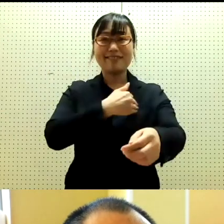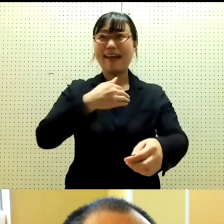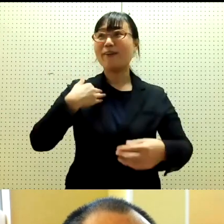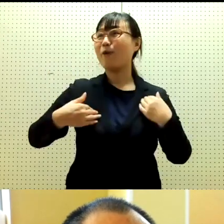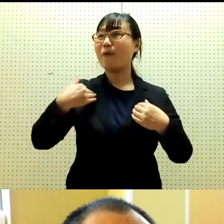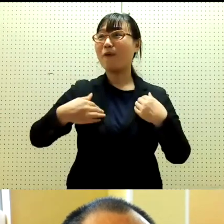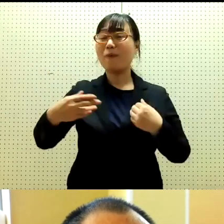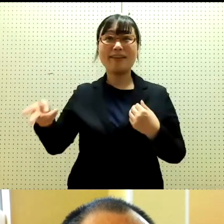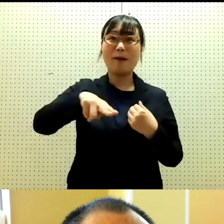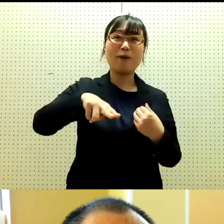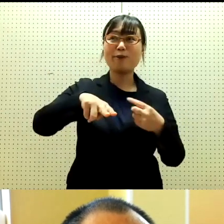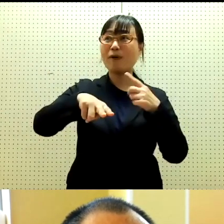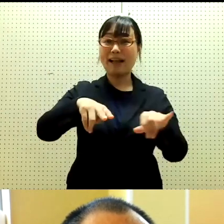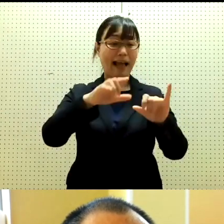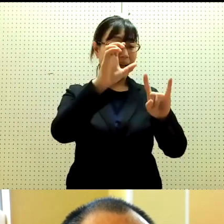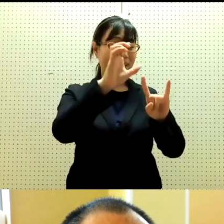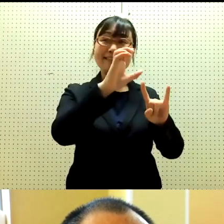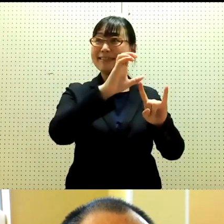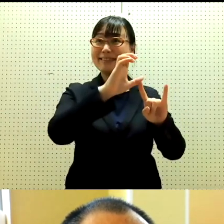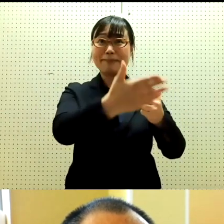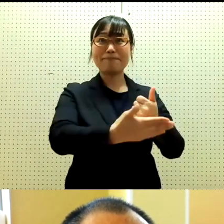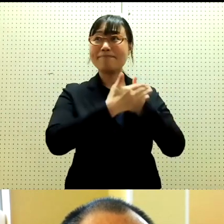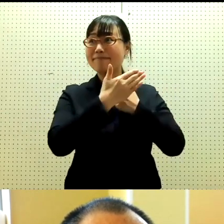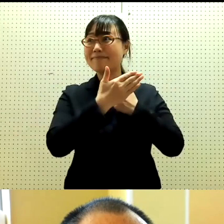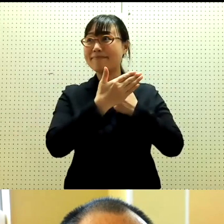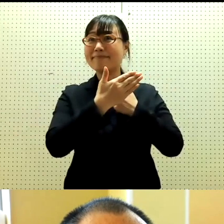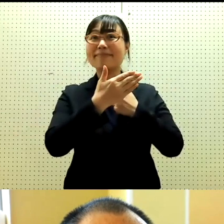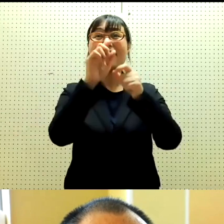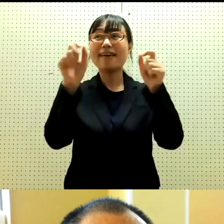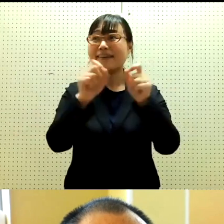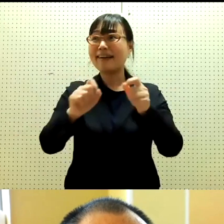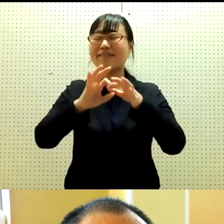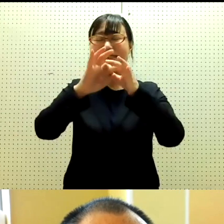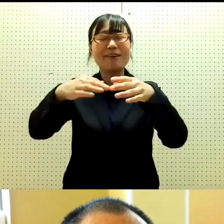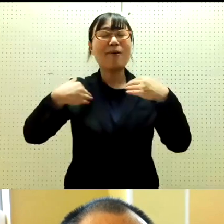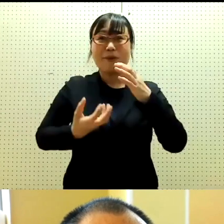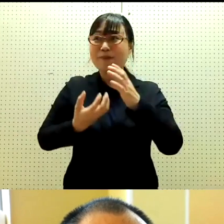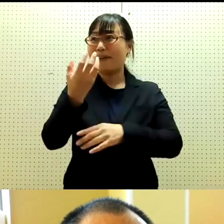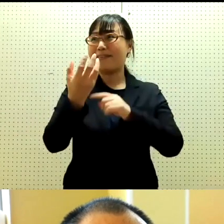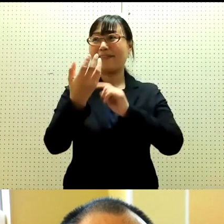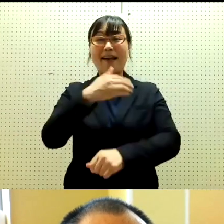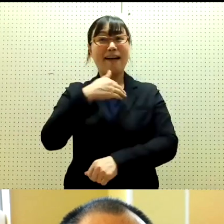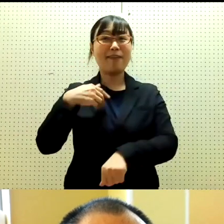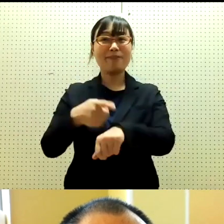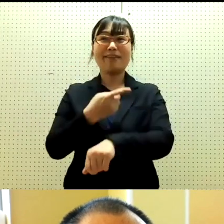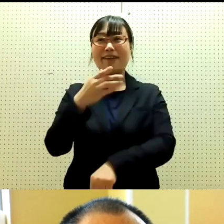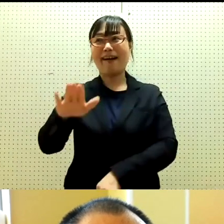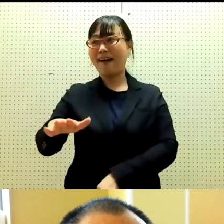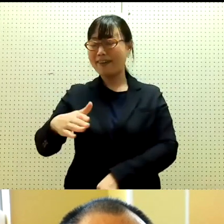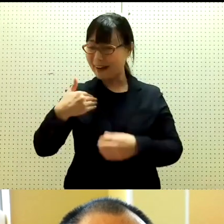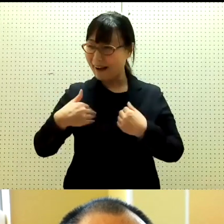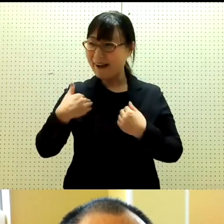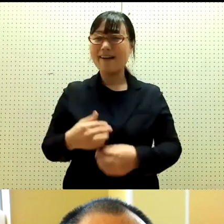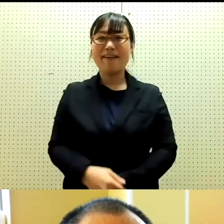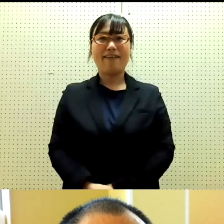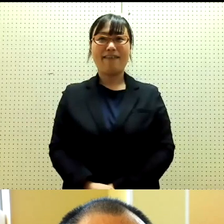がなれるってしたら本当に可能性は十分あるんだなってすごく思いました。で、先ほどそれを私たち